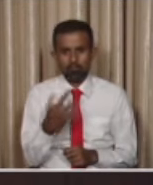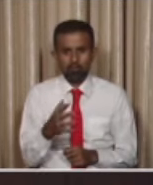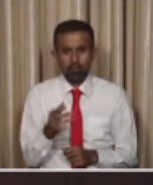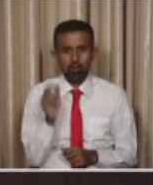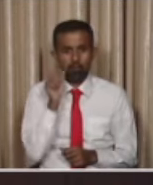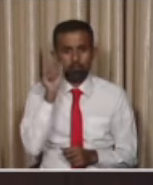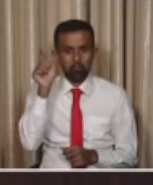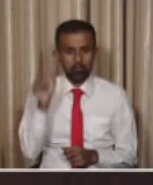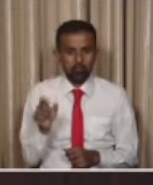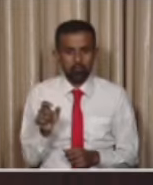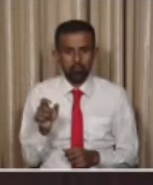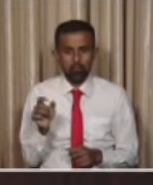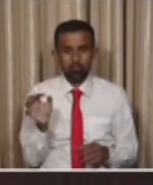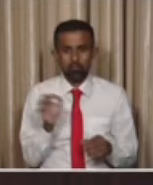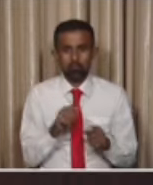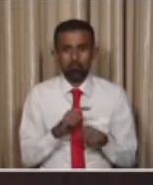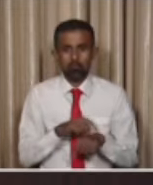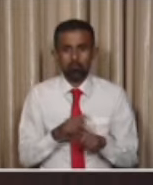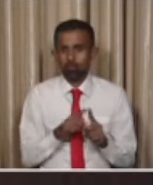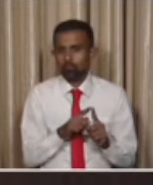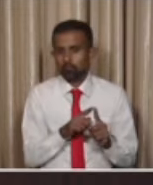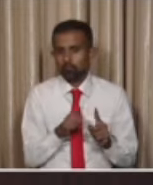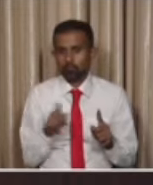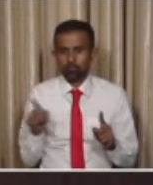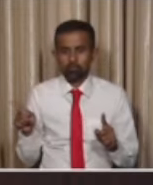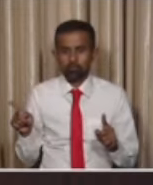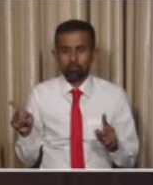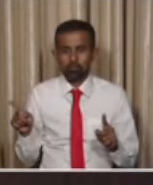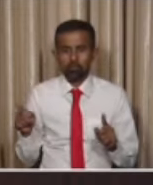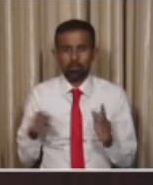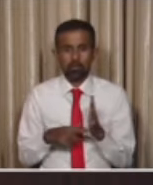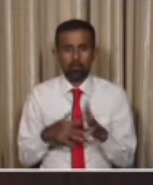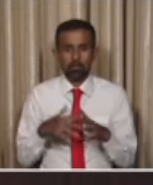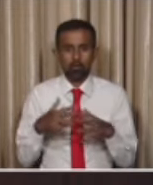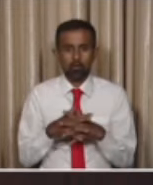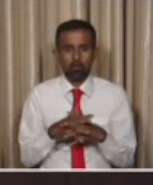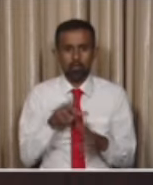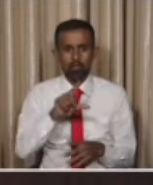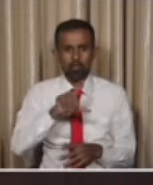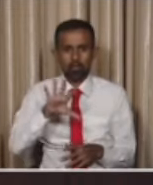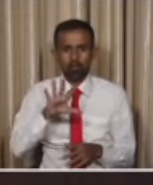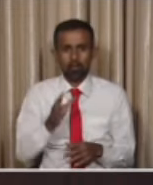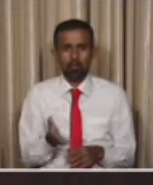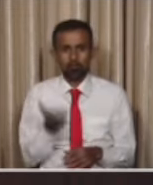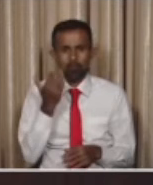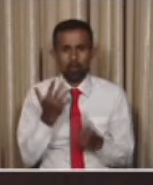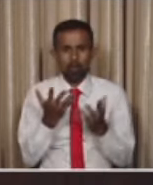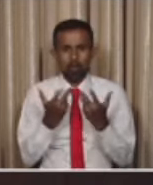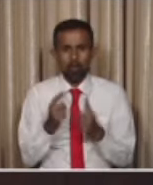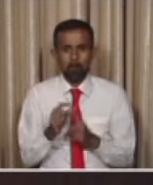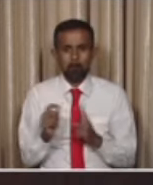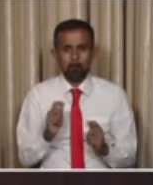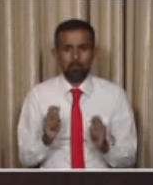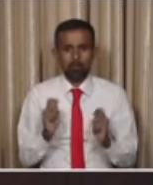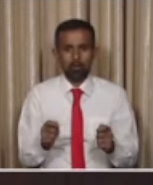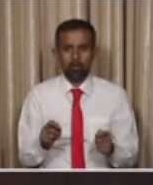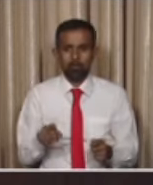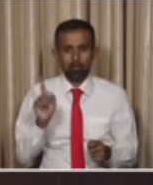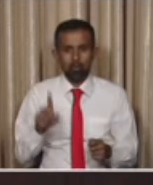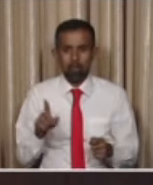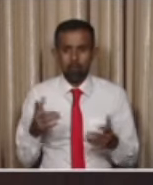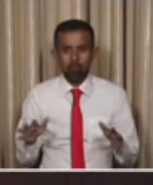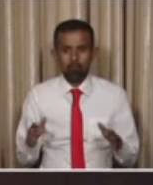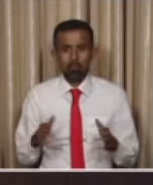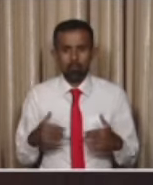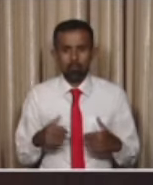Etuma Patuna Kalasima, Puravata, then Niti Hattapahaka Vedi Premanak, Etumavisin. Parliamentary debate kala sammata karala thiyena.